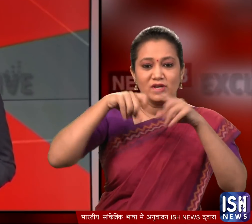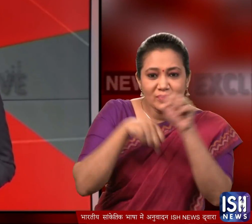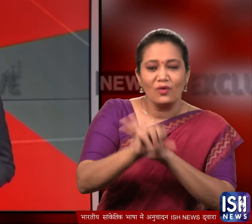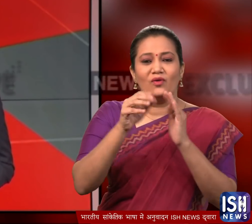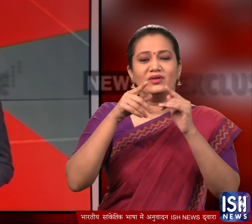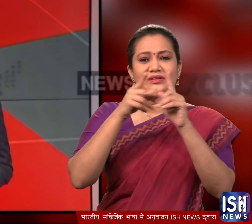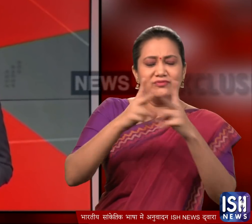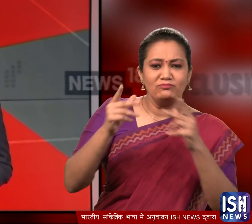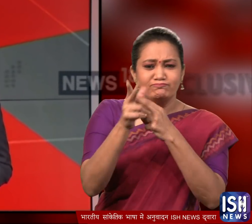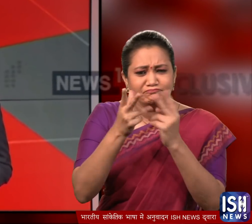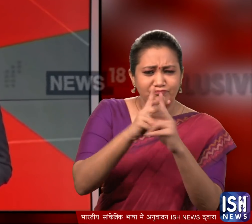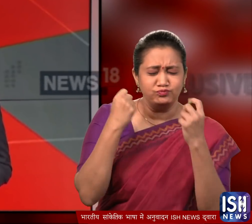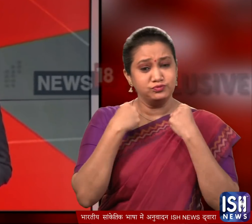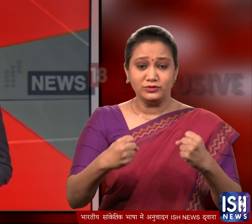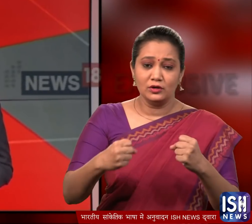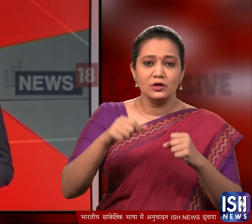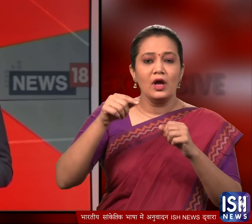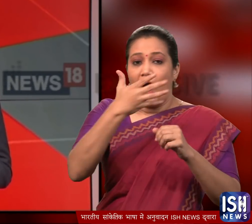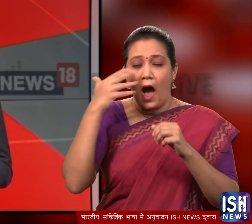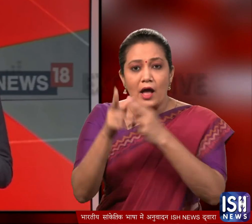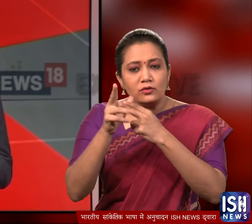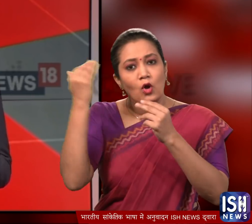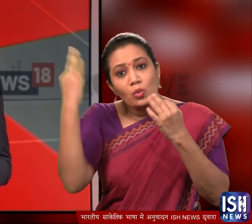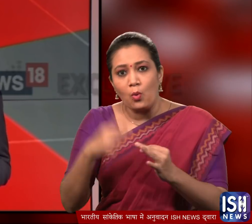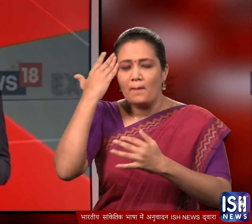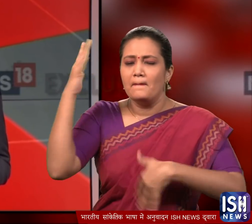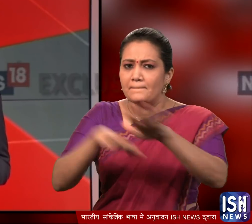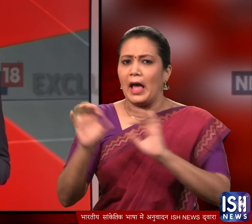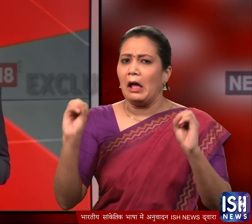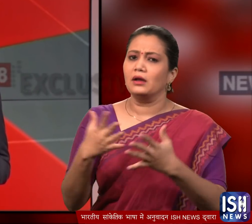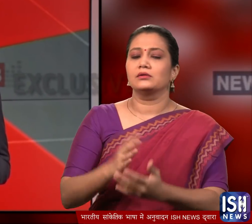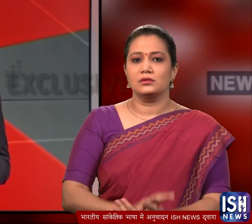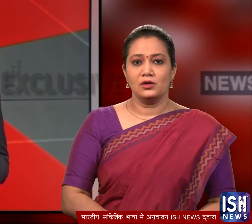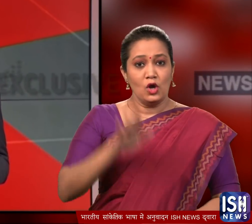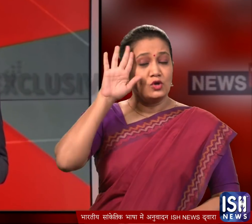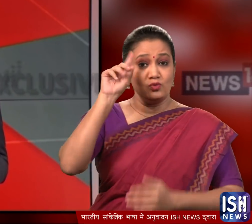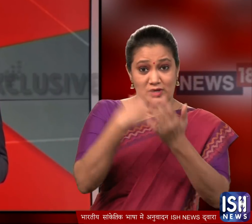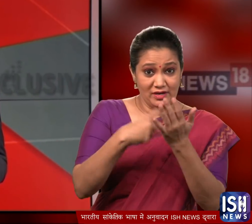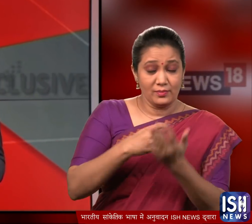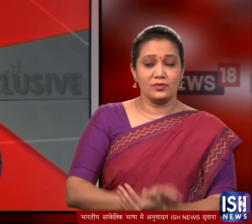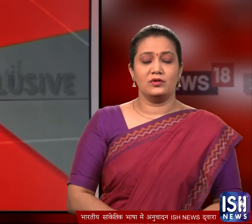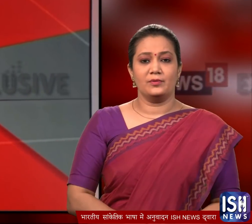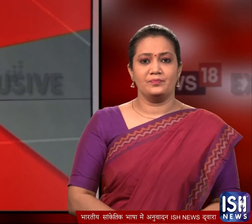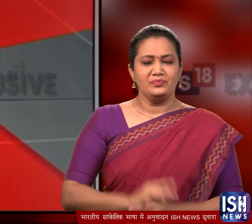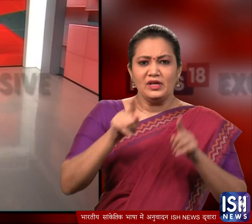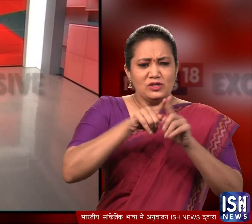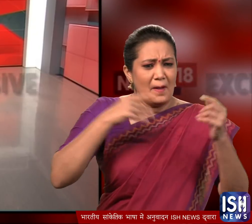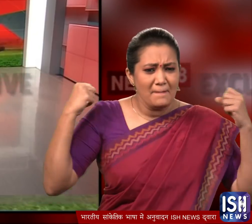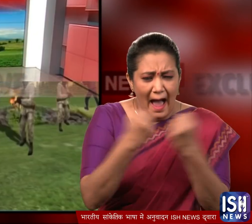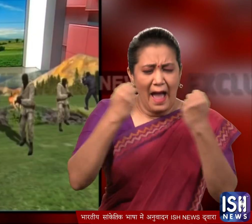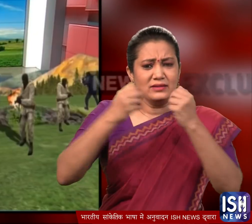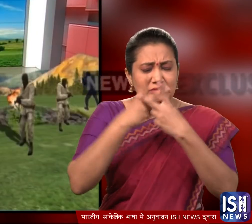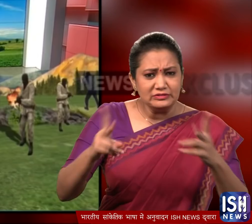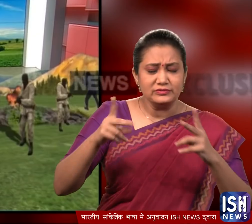बल की ताबड़तोड़ कार्रवाई से सहमे आतंकियों ने अब एक नई साजिश रची। न्यूज़ 18 के नीतीश कुमार की रिपोर्ट है कि